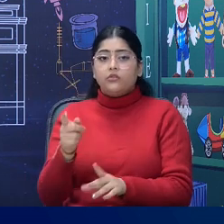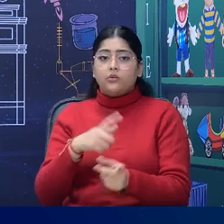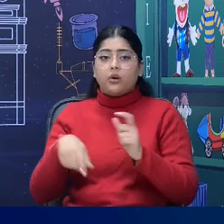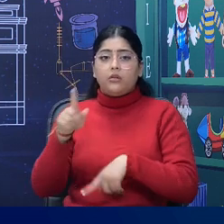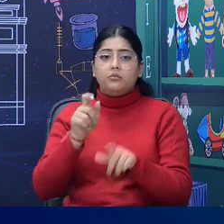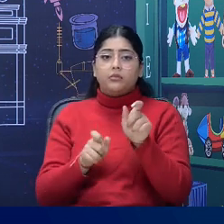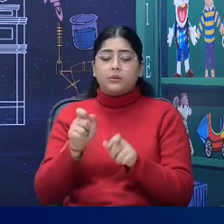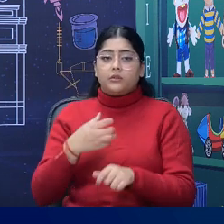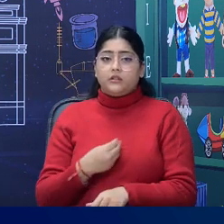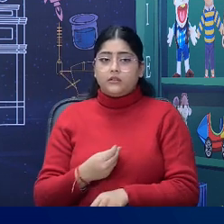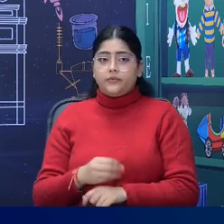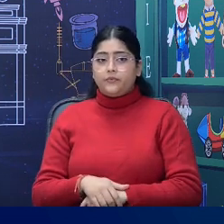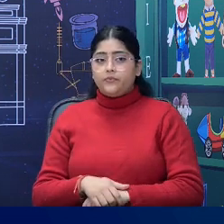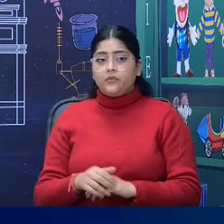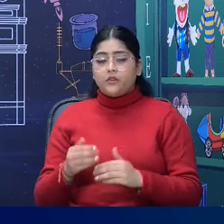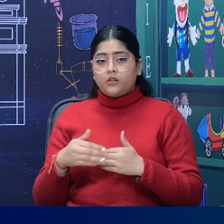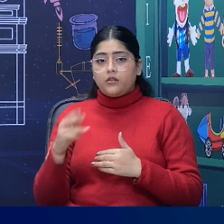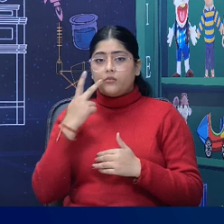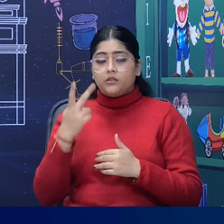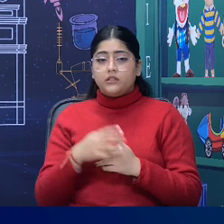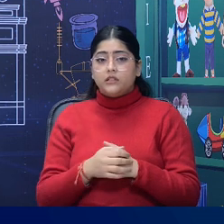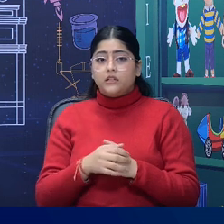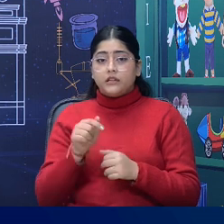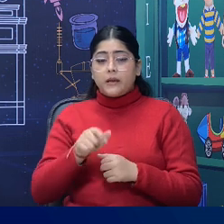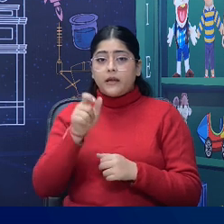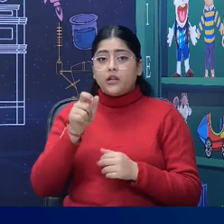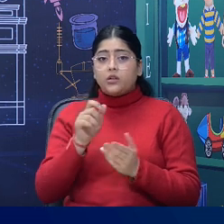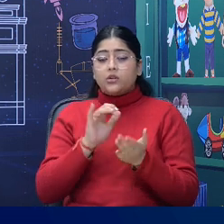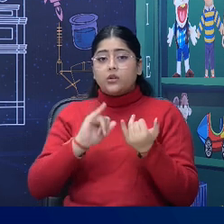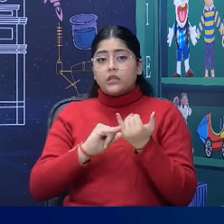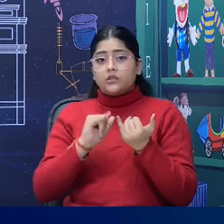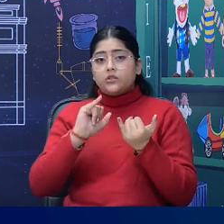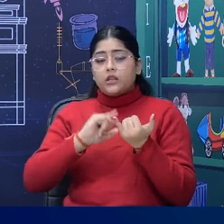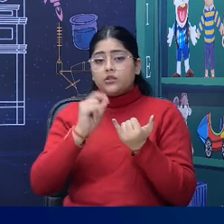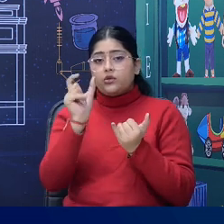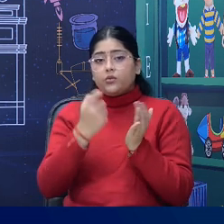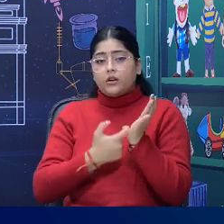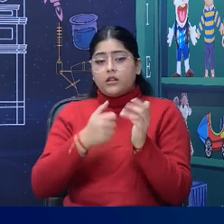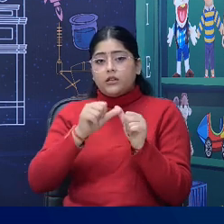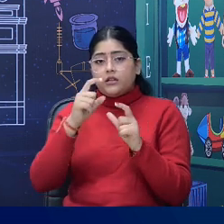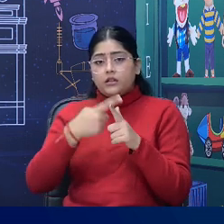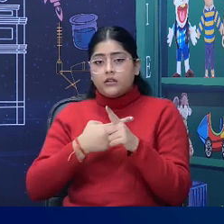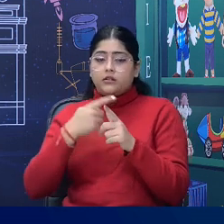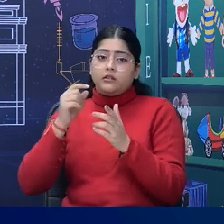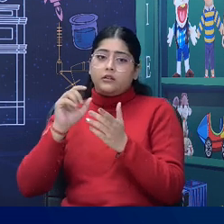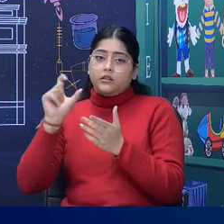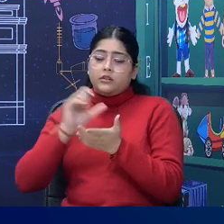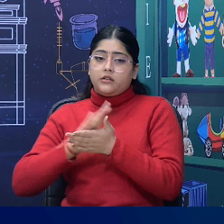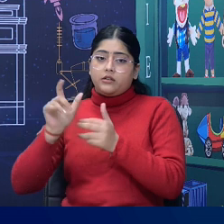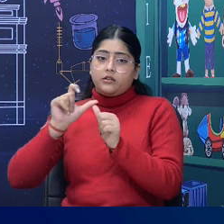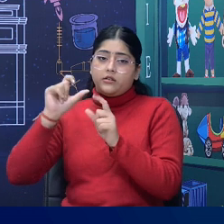है आगे वो बोलता है सूरज छाप टॉर्च खरीदो और अंधेरे को दूर करो जिन भाइयों को चाहिए हाथ ऊंचा